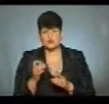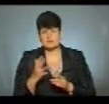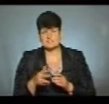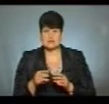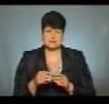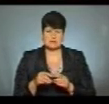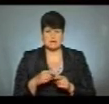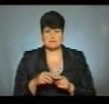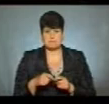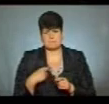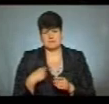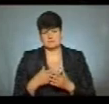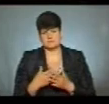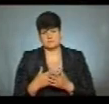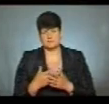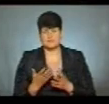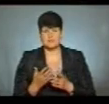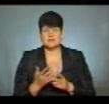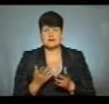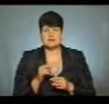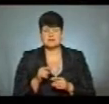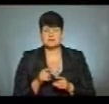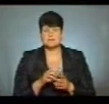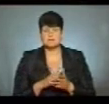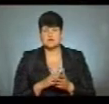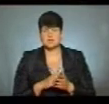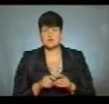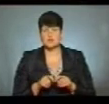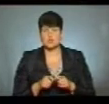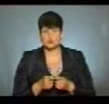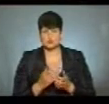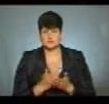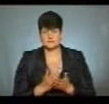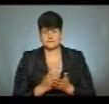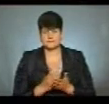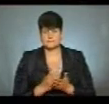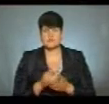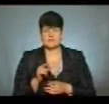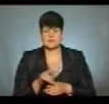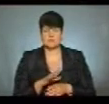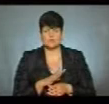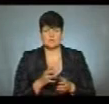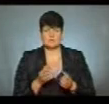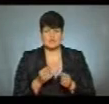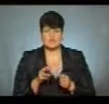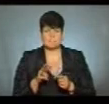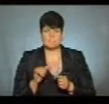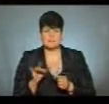яка, скажімо, ну, з певних причин руйнується. Значить, там були прийняті міри,